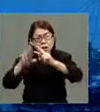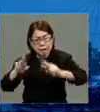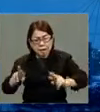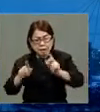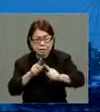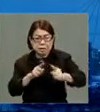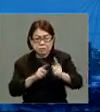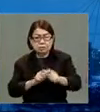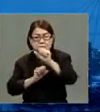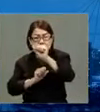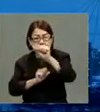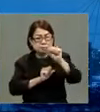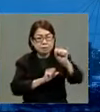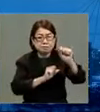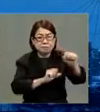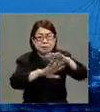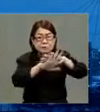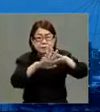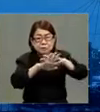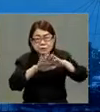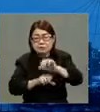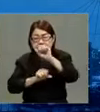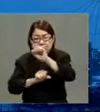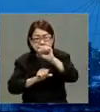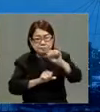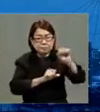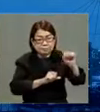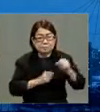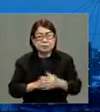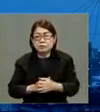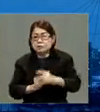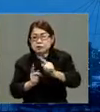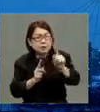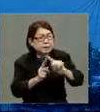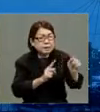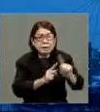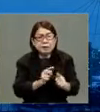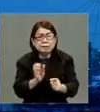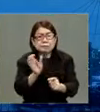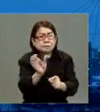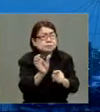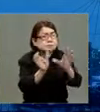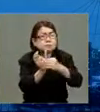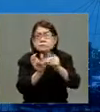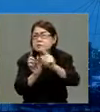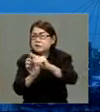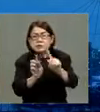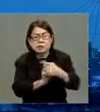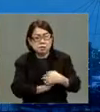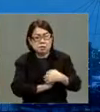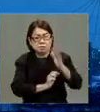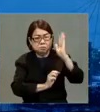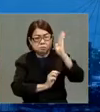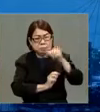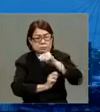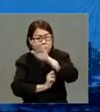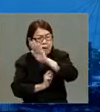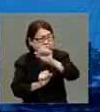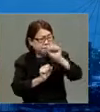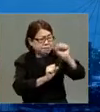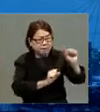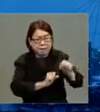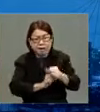ต่างๆผู้จัดการกิจกรรมต่างๆให้ช่วยประชาสัมพันธ์จุดที่ให้เช็คเอาท์หรือ QR code ที่เช็คเอาท์ไปให้หลากหลายครับเพราะมีคน